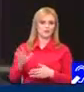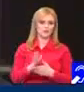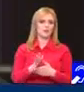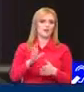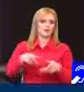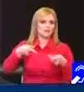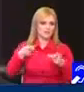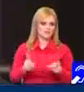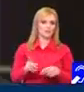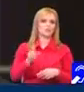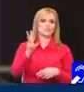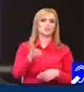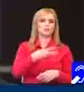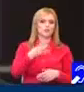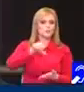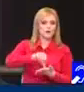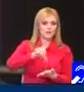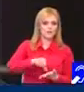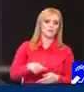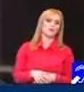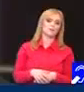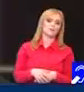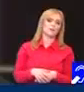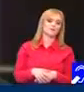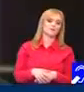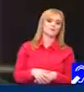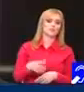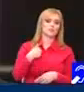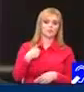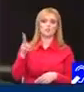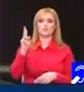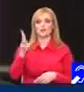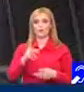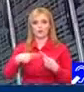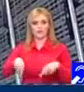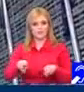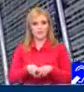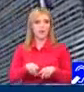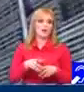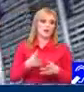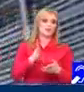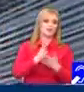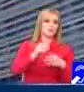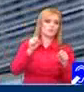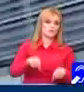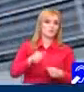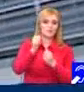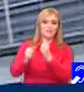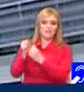în timp real între cei care vor să participe la această președinție și noi, cei care organizăm. Practic, există posibilitatea pentru